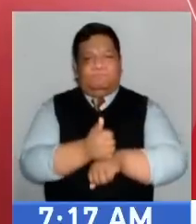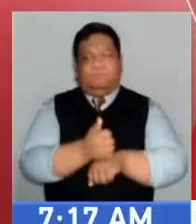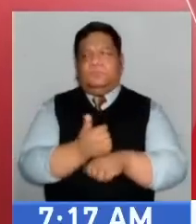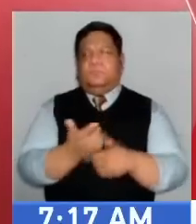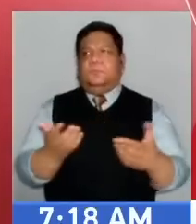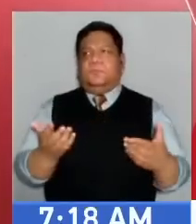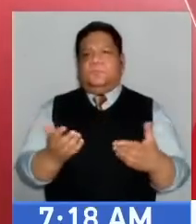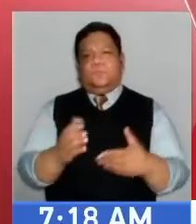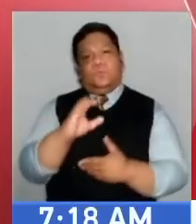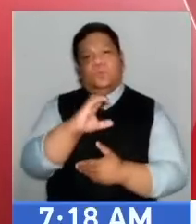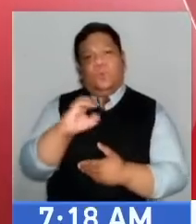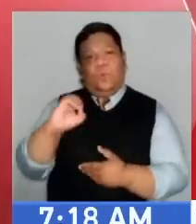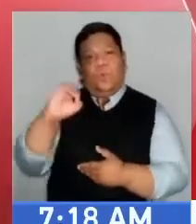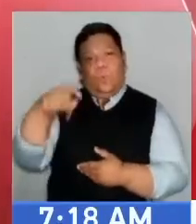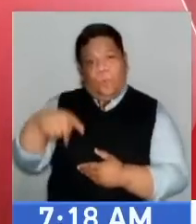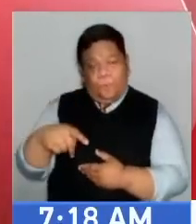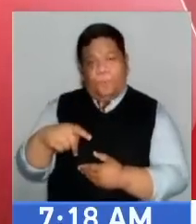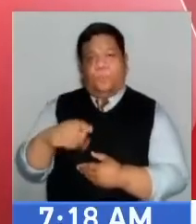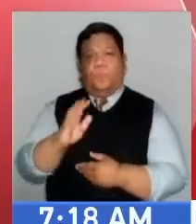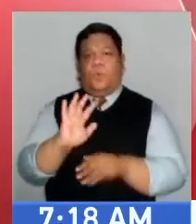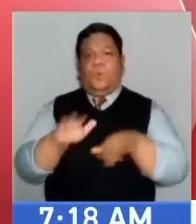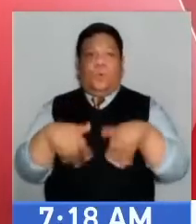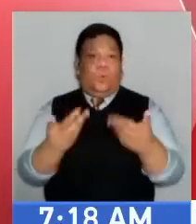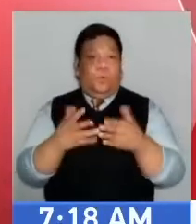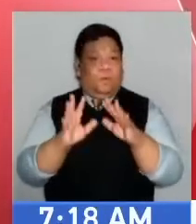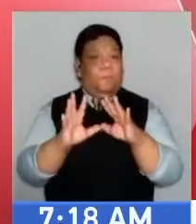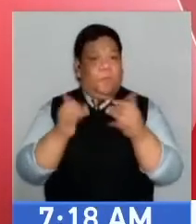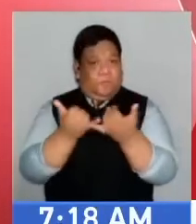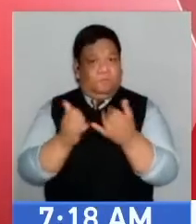o korporasyon para po